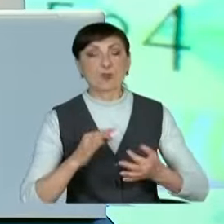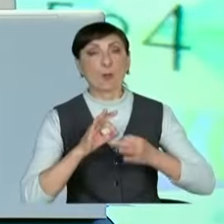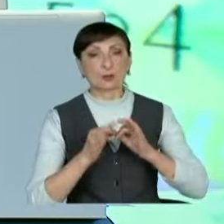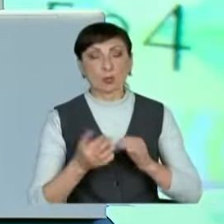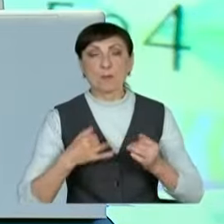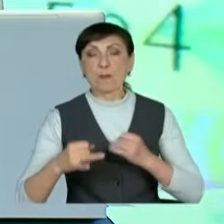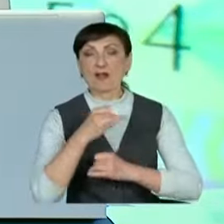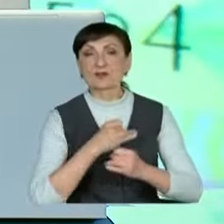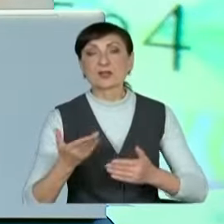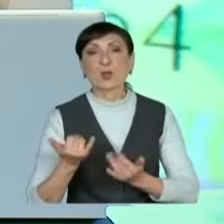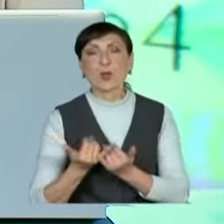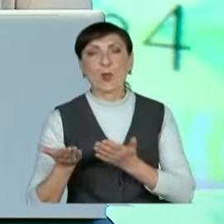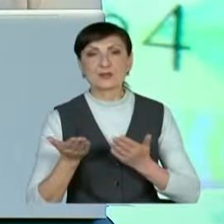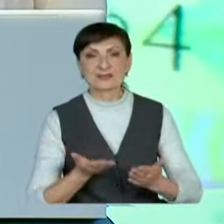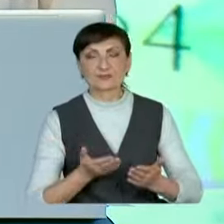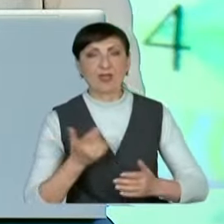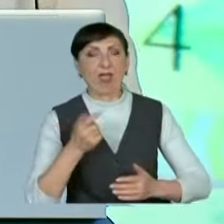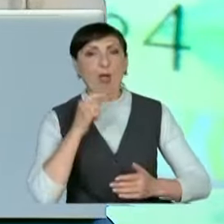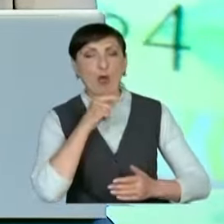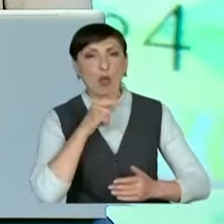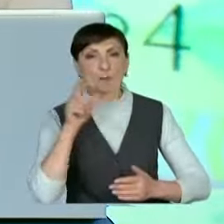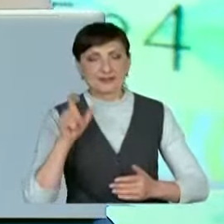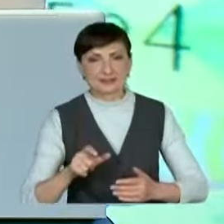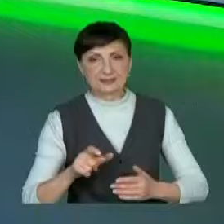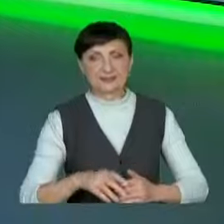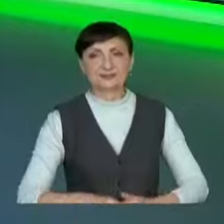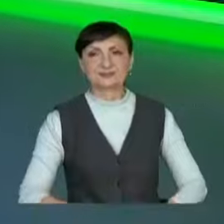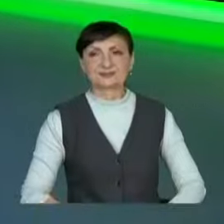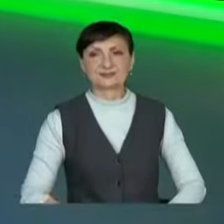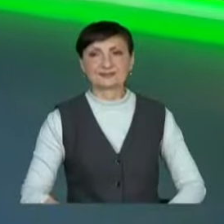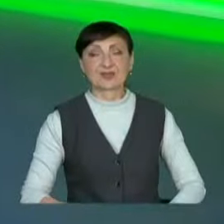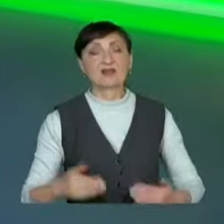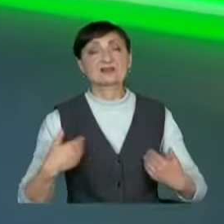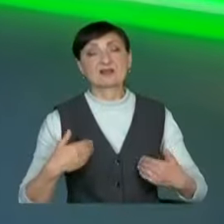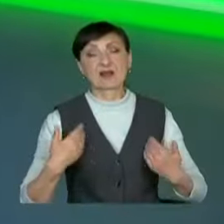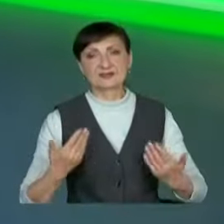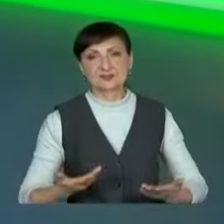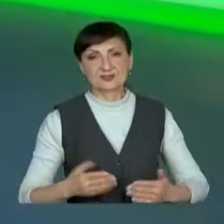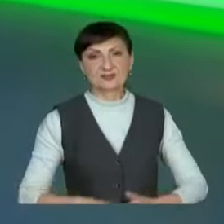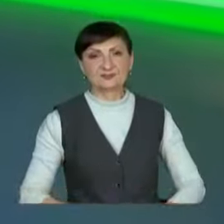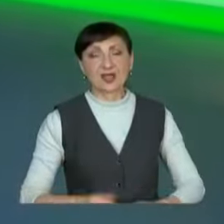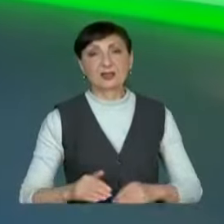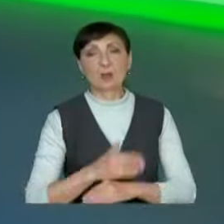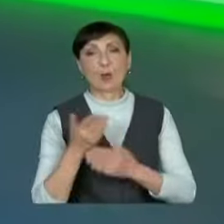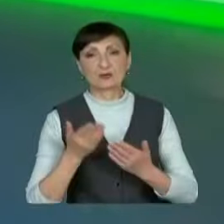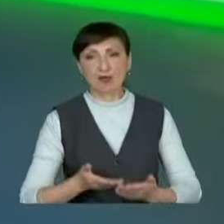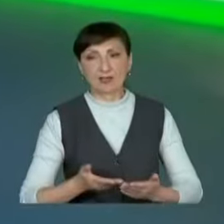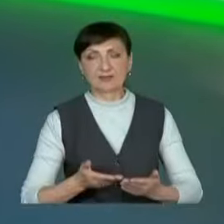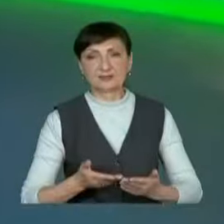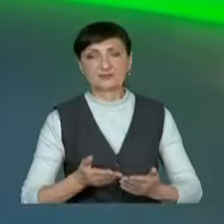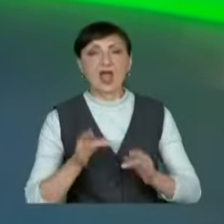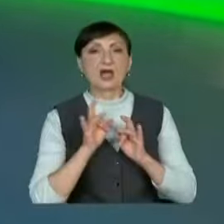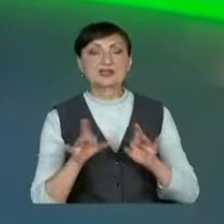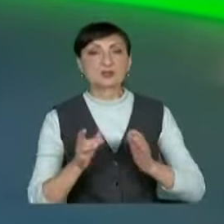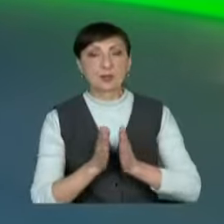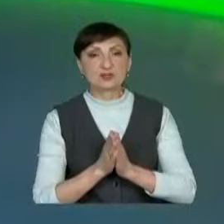мы поговорим с нашим гостем, экономистом Умаровым Бахаджаном Серикбаевичем. Здравствуйте, Бахаджан. Добрый день. Добро пожаловать. Расскажите,